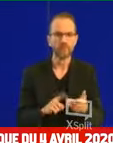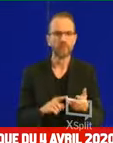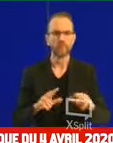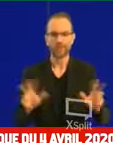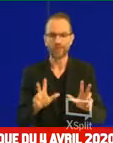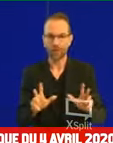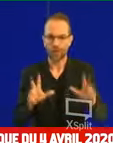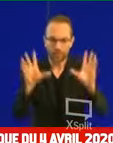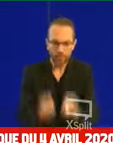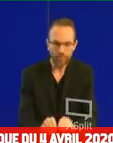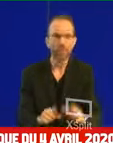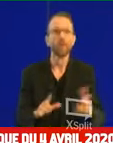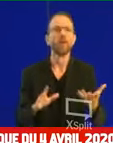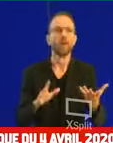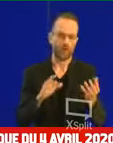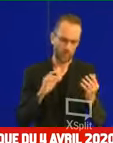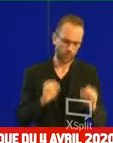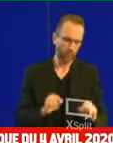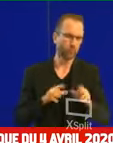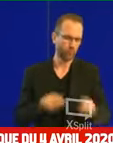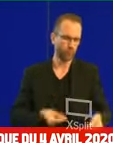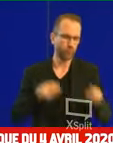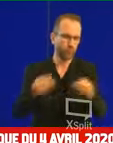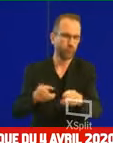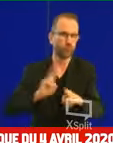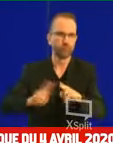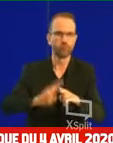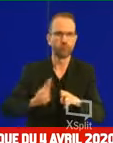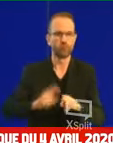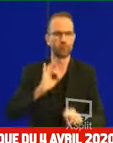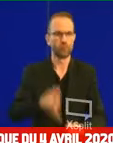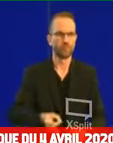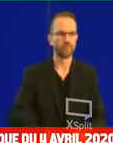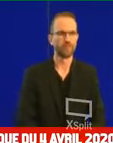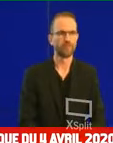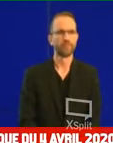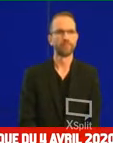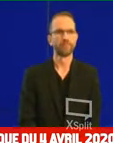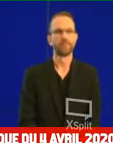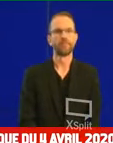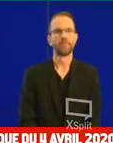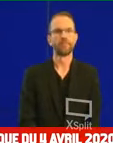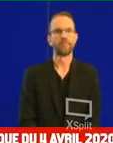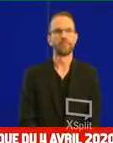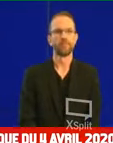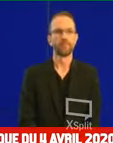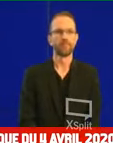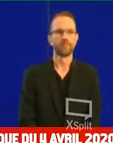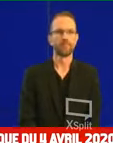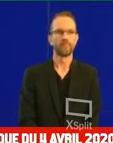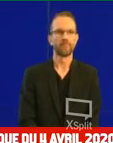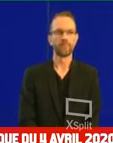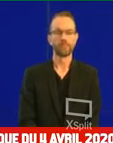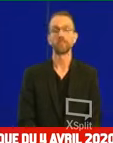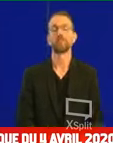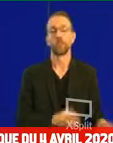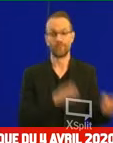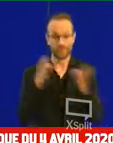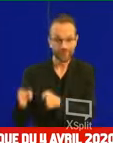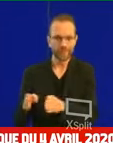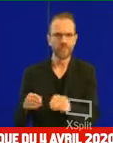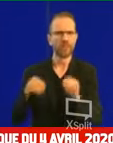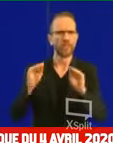les magasins des dispositifs médicaux peuvent également être ouverts en cas de besoin d'urgent et il ya encore une clarification